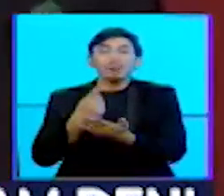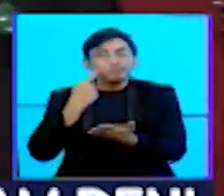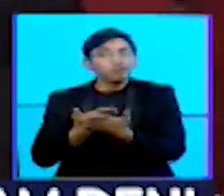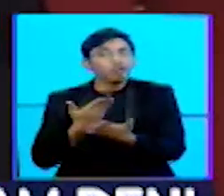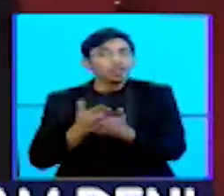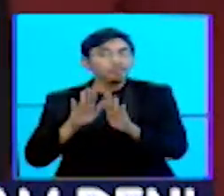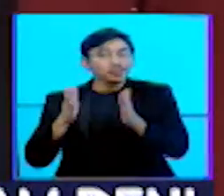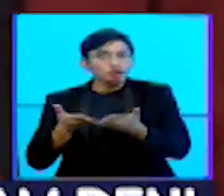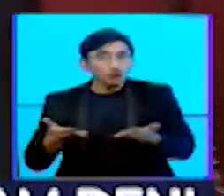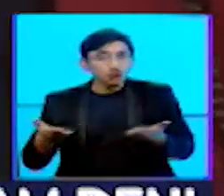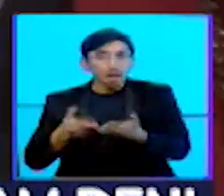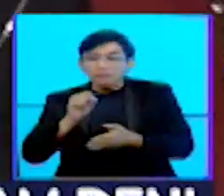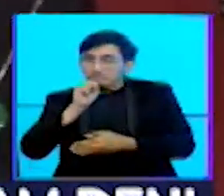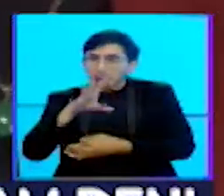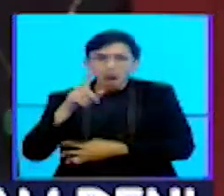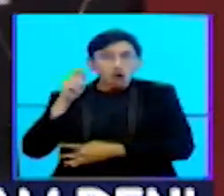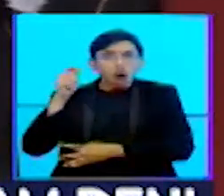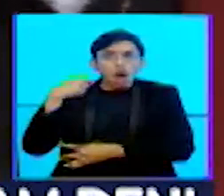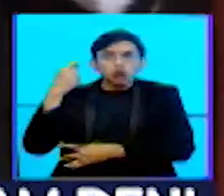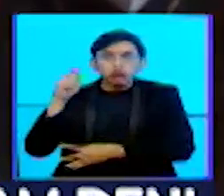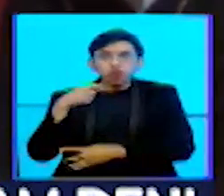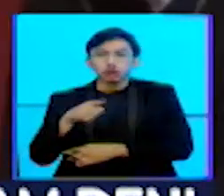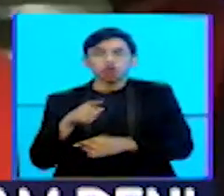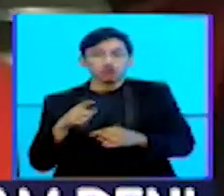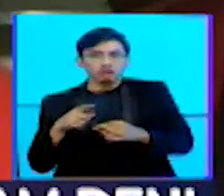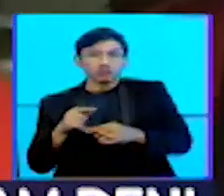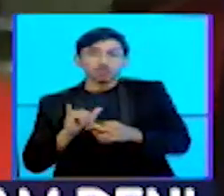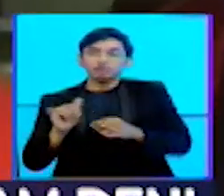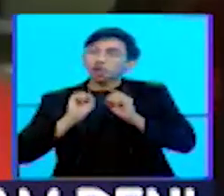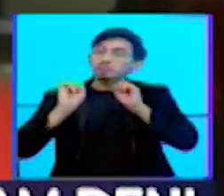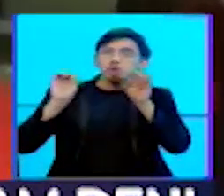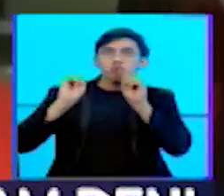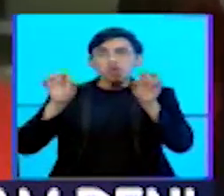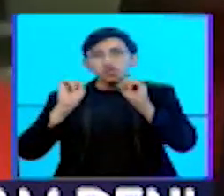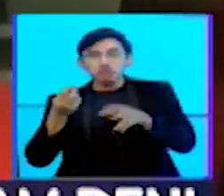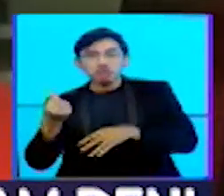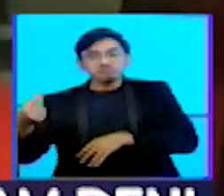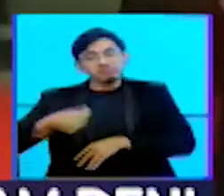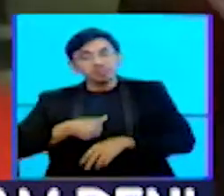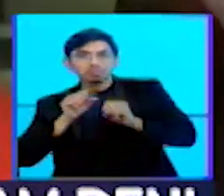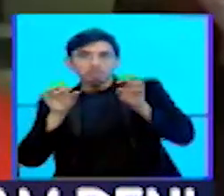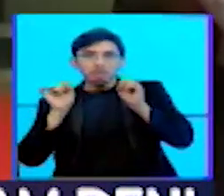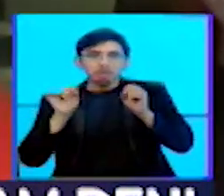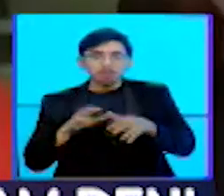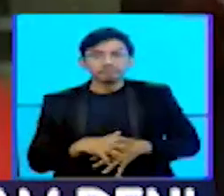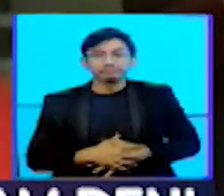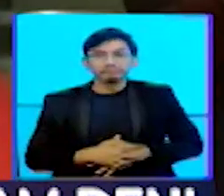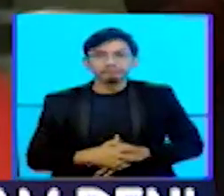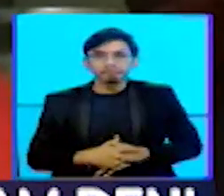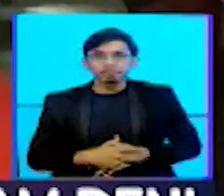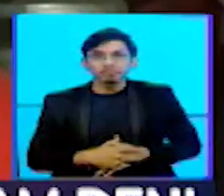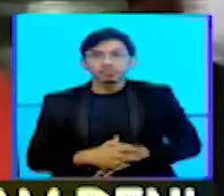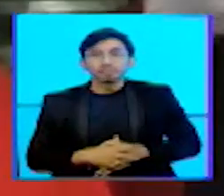yang di-endorse COVID-19. Setelah perang unggahan di media sosial antara Adam Deni dan Jering, akun Jering